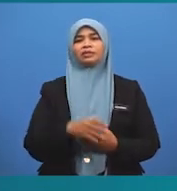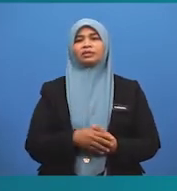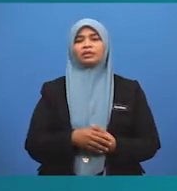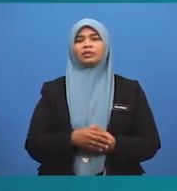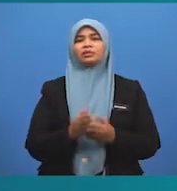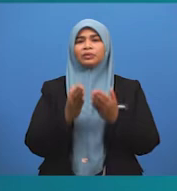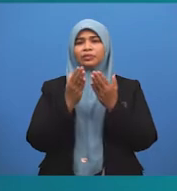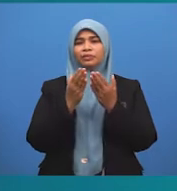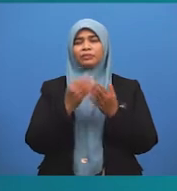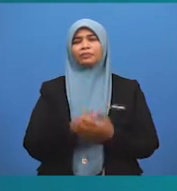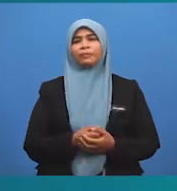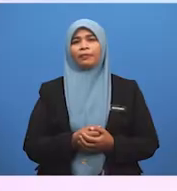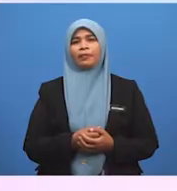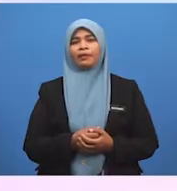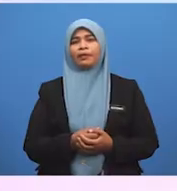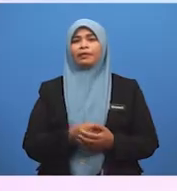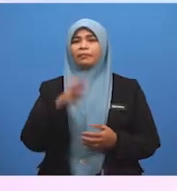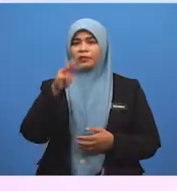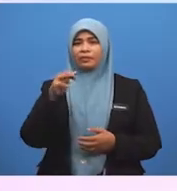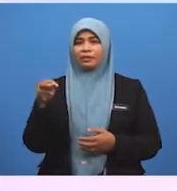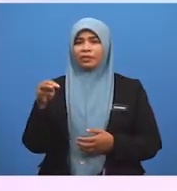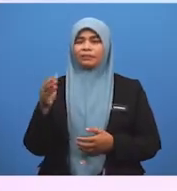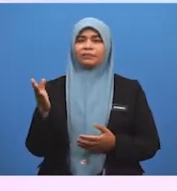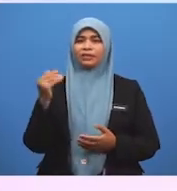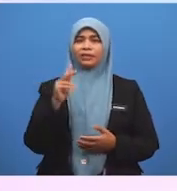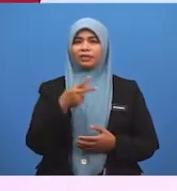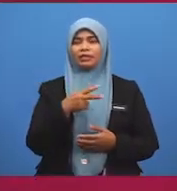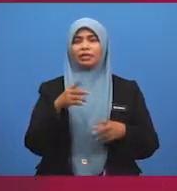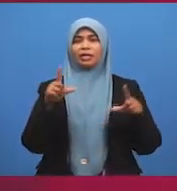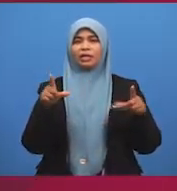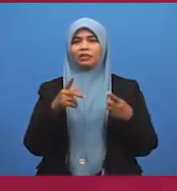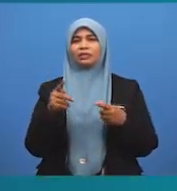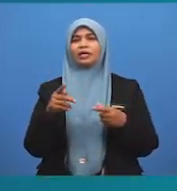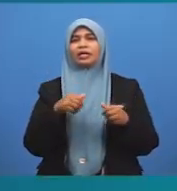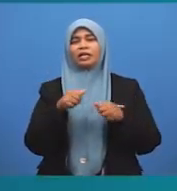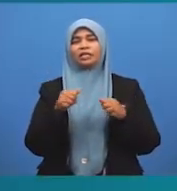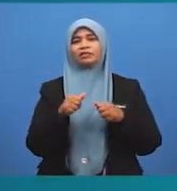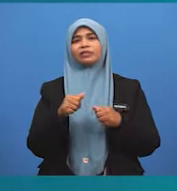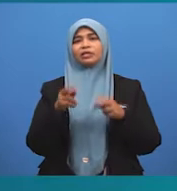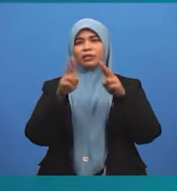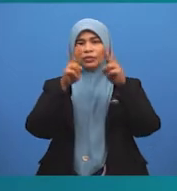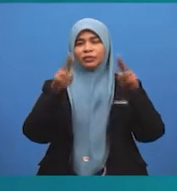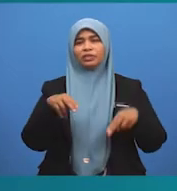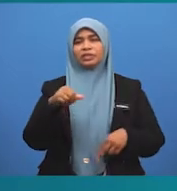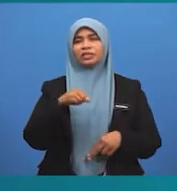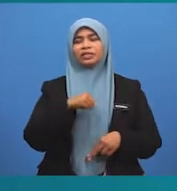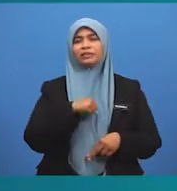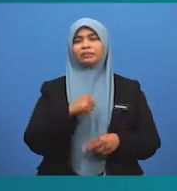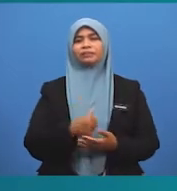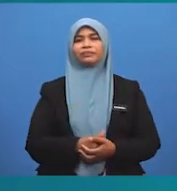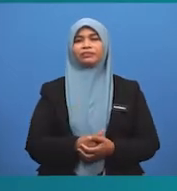keempat, syukur. Murid-murid, mari kita lakukan aktiviti menguji